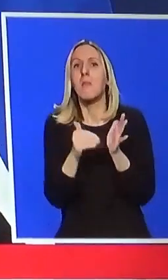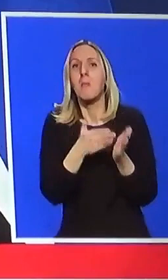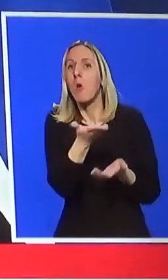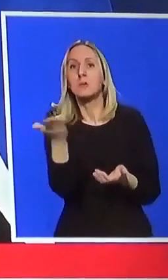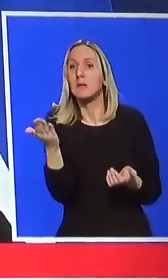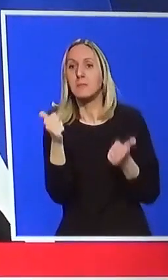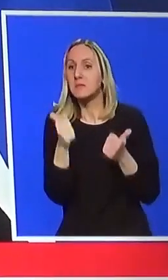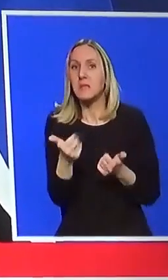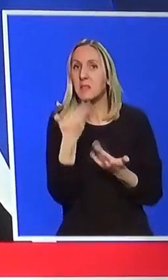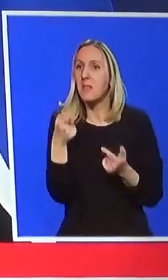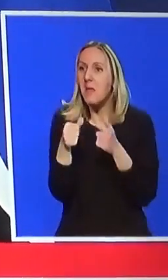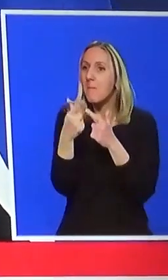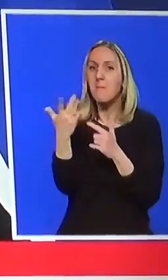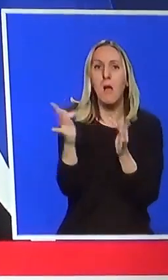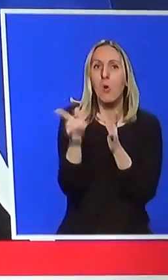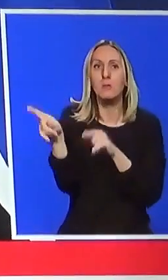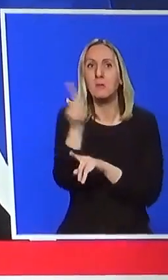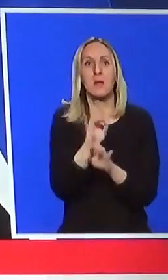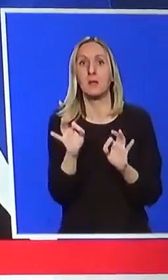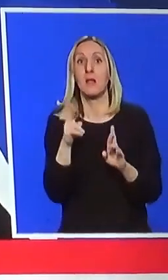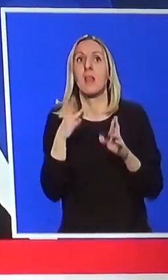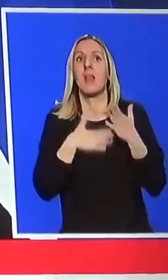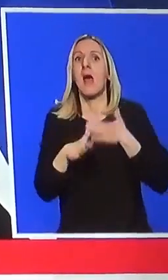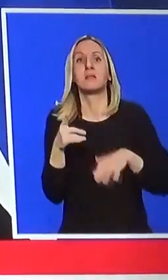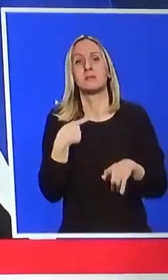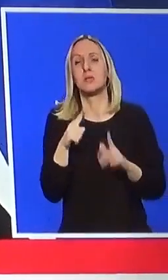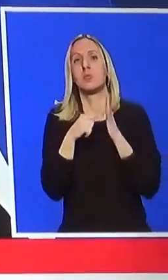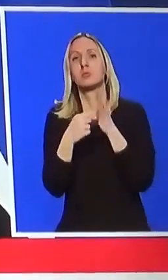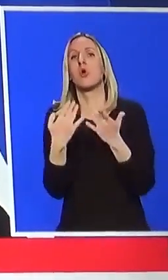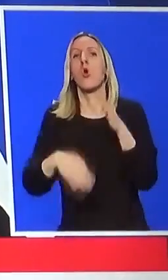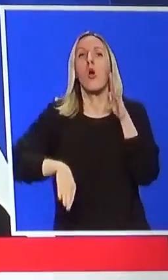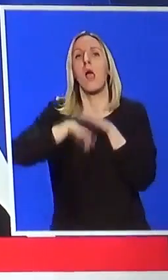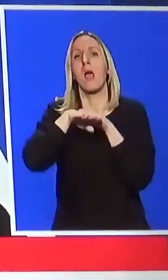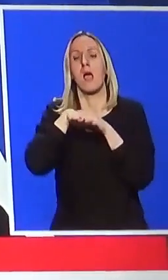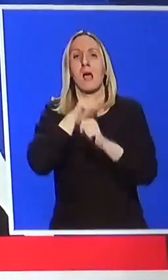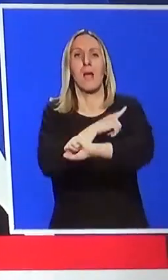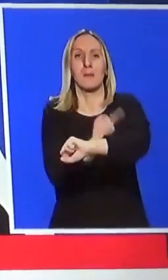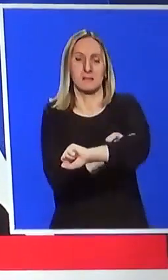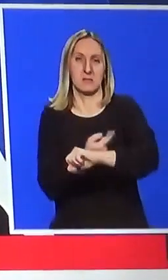nadamo se da nećemo ni pokazati u potpunosti koliki nam je kapacitet za testiranje, da nam neće biti ni potrebno.